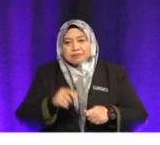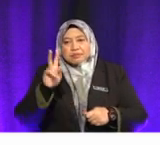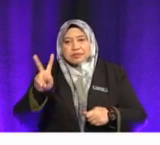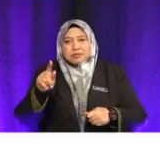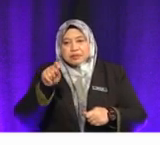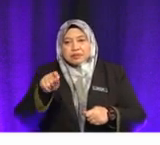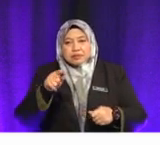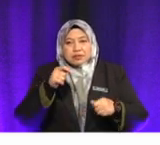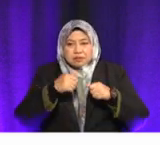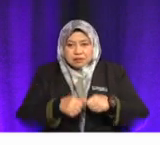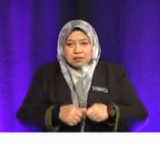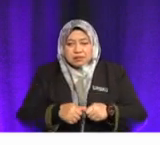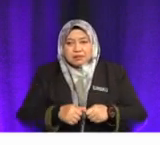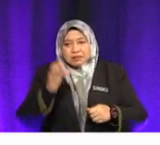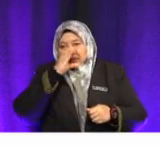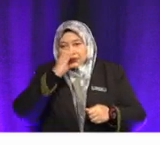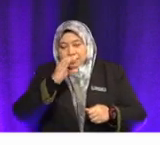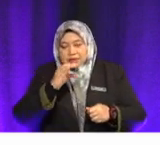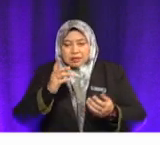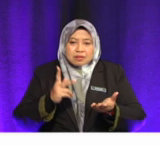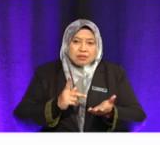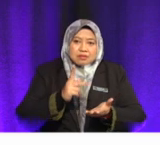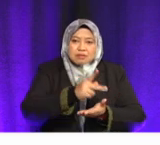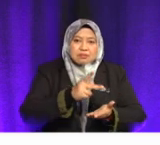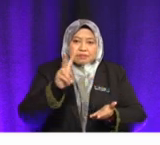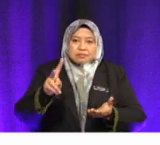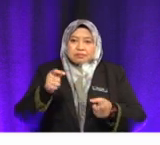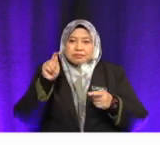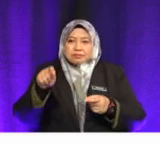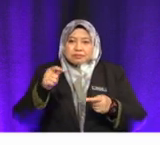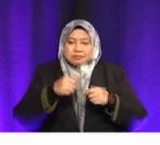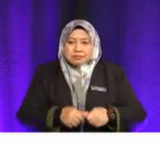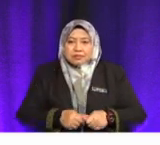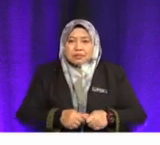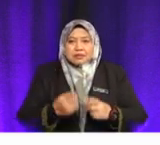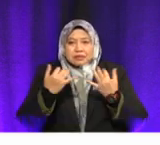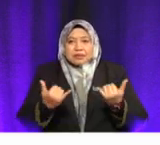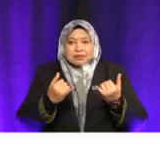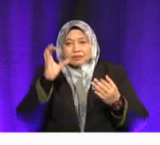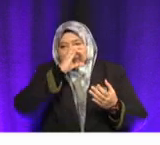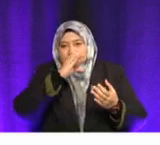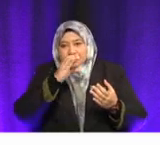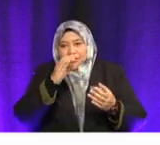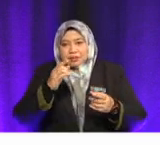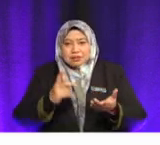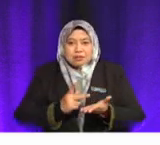mencari lokasi bagi dua titik tetap yakni kita sebagai satu garis lurus